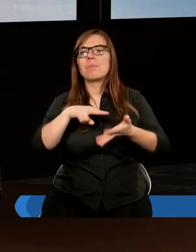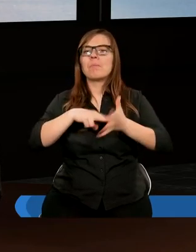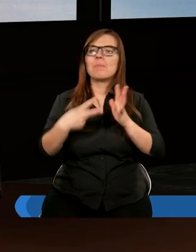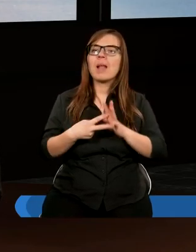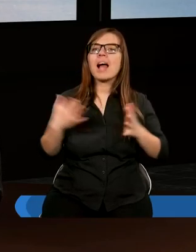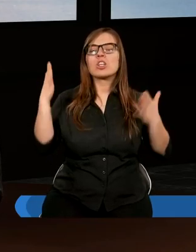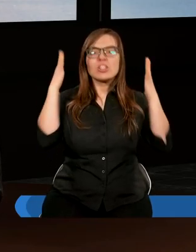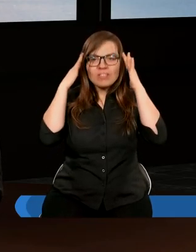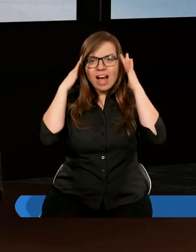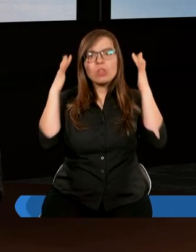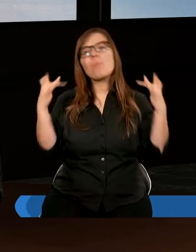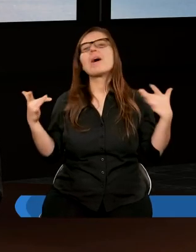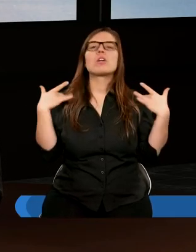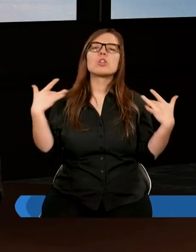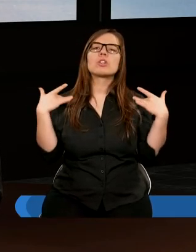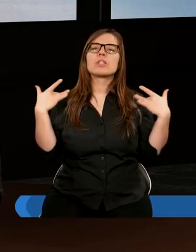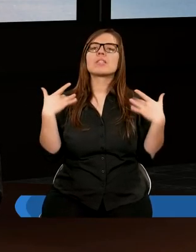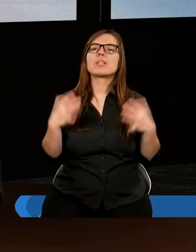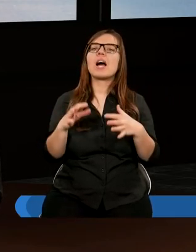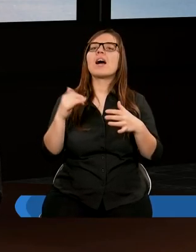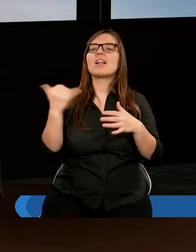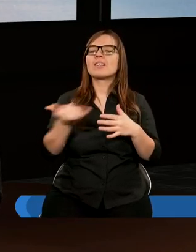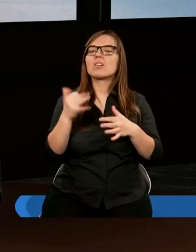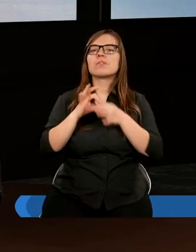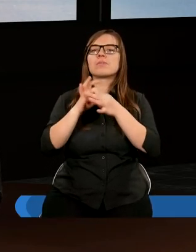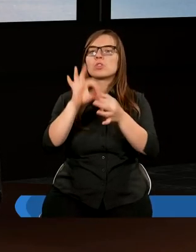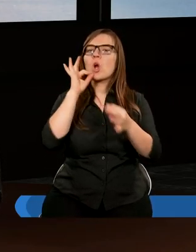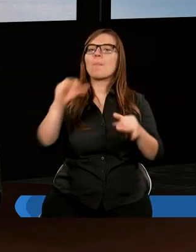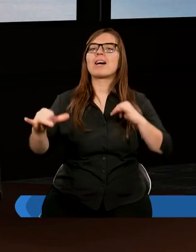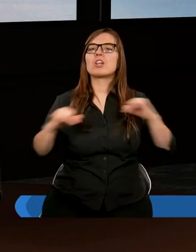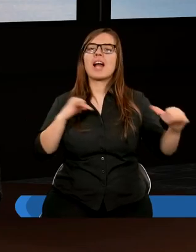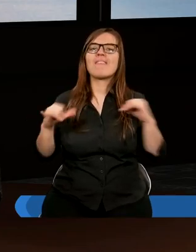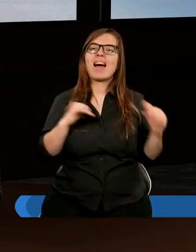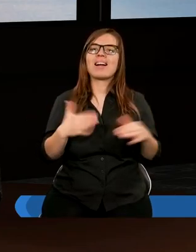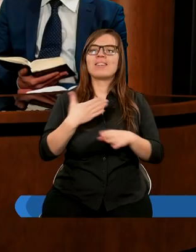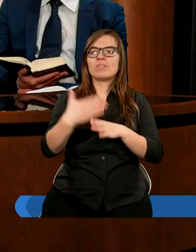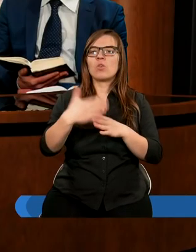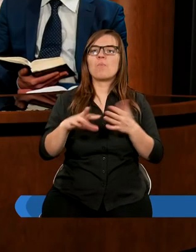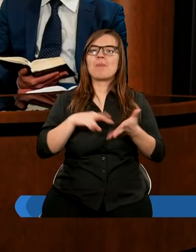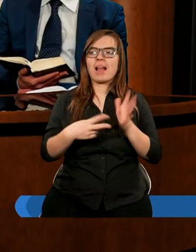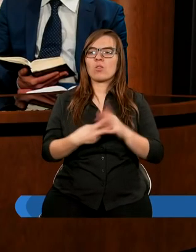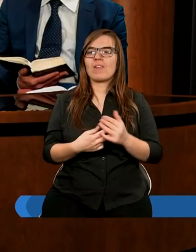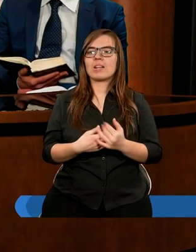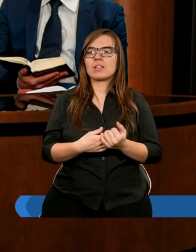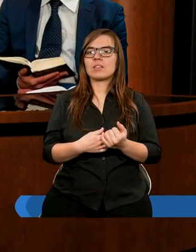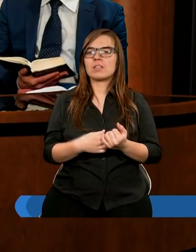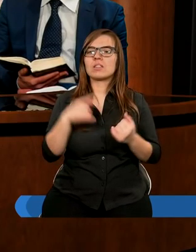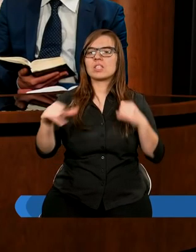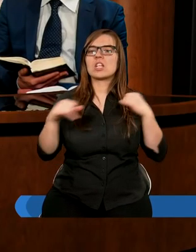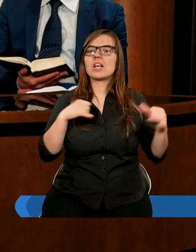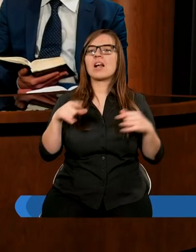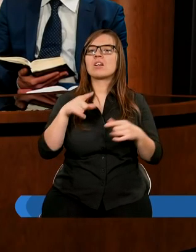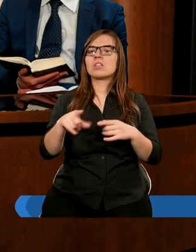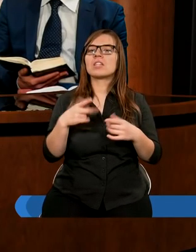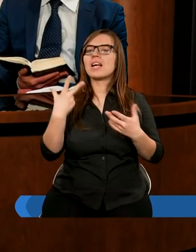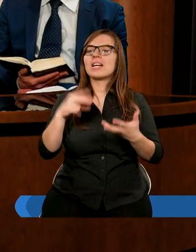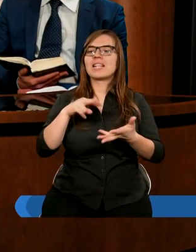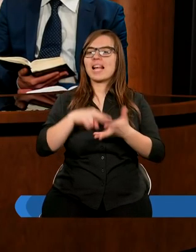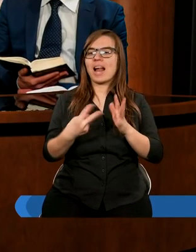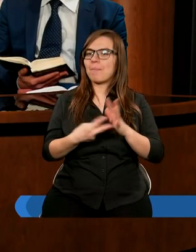świadome życie zgodnie z zasadami szafarstwa z Biblii. No bo to szafarstwo, zobaczcie, to nie jest tylko